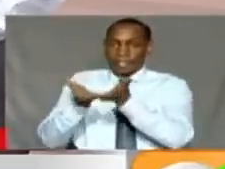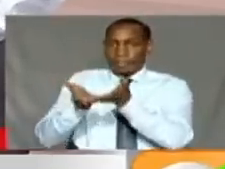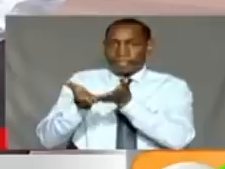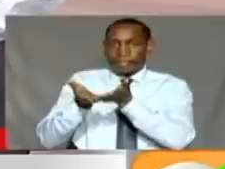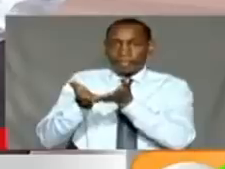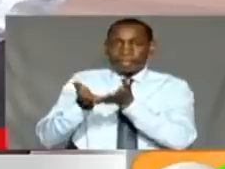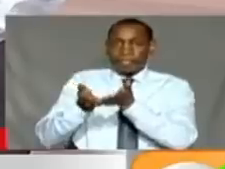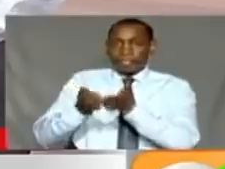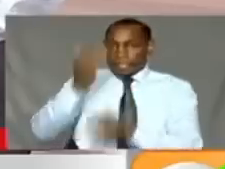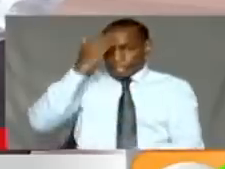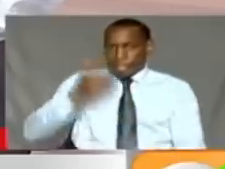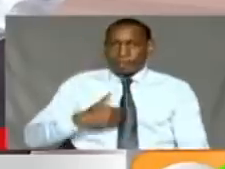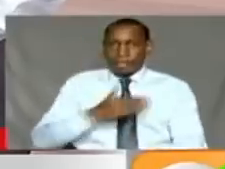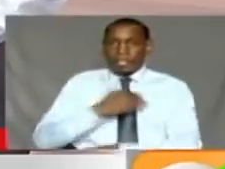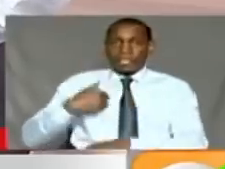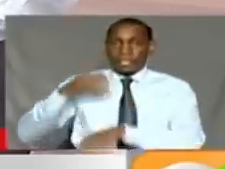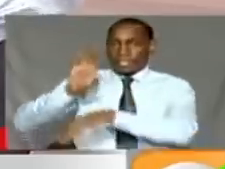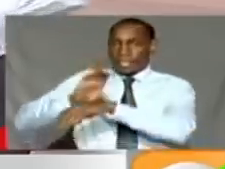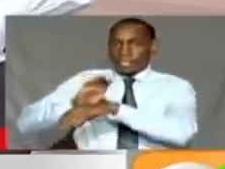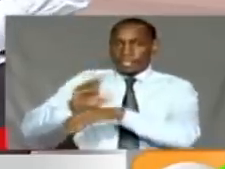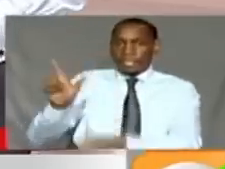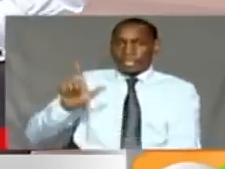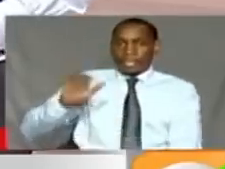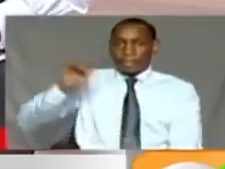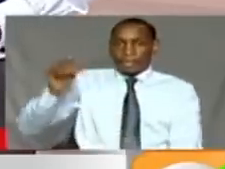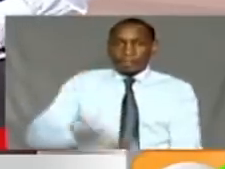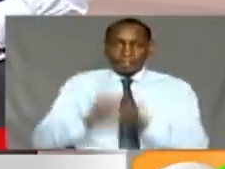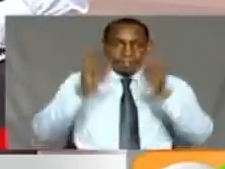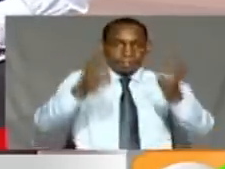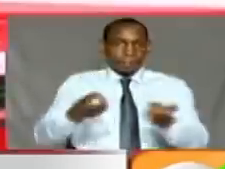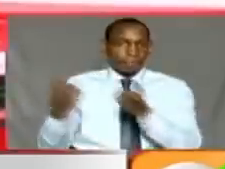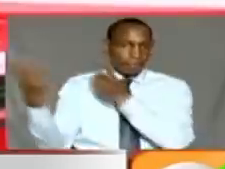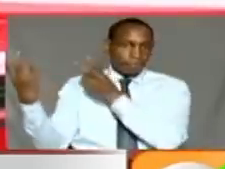Kinamba Catholic Church in Laikipia County. Take a listen.